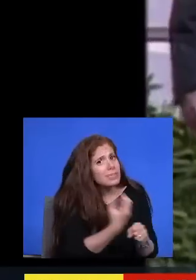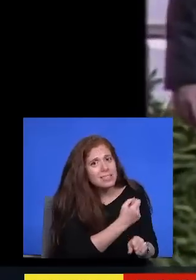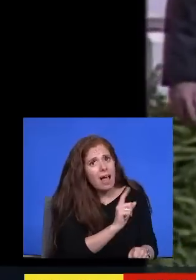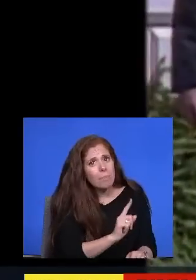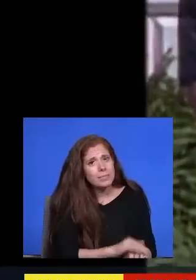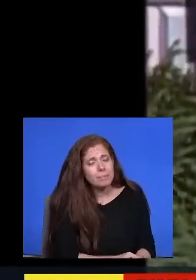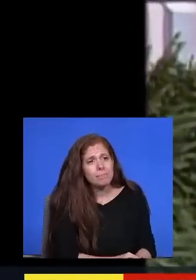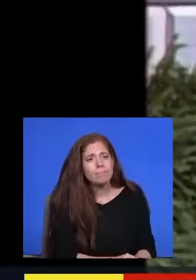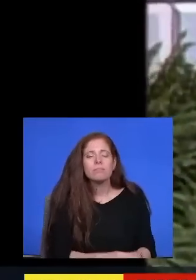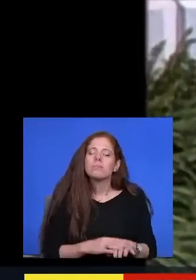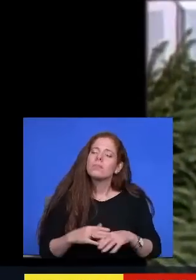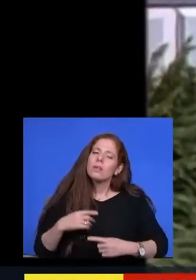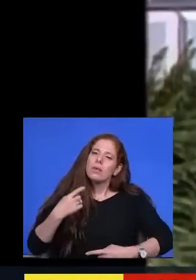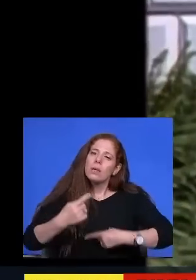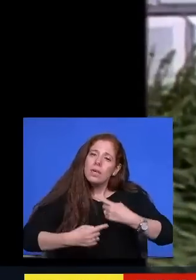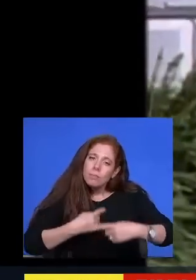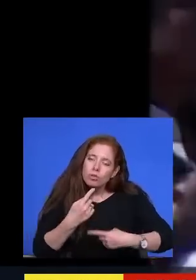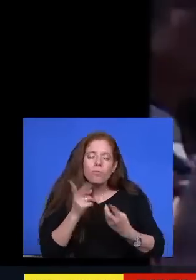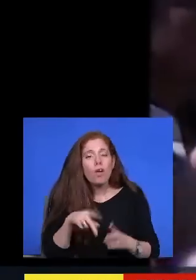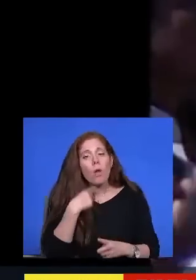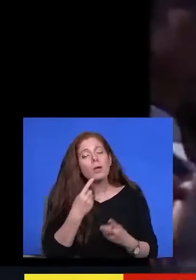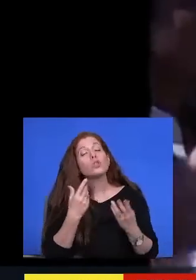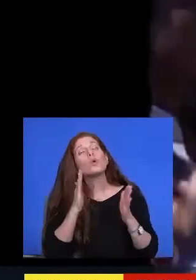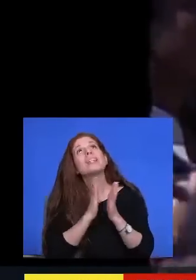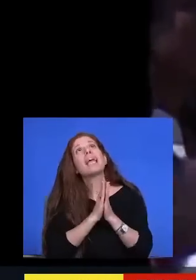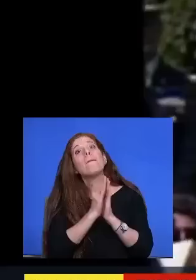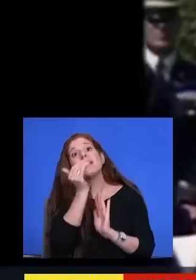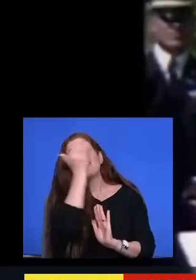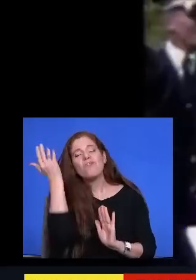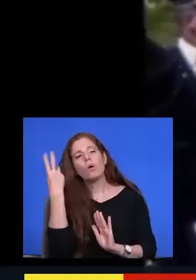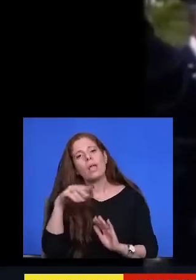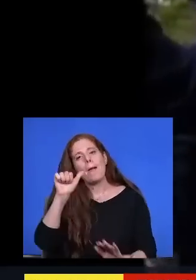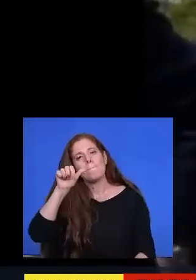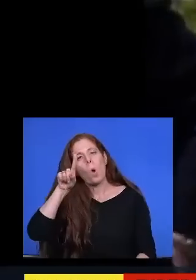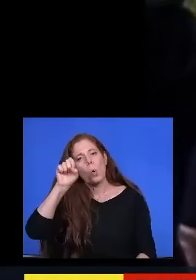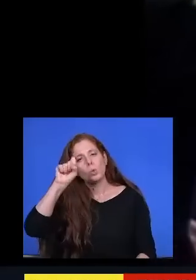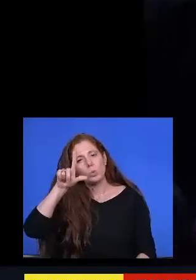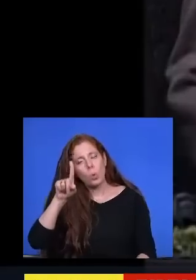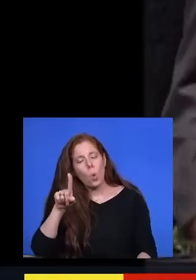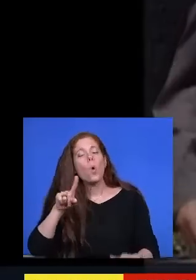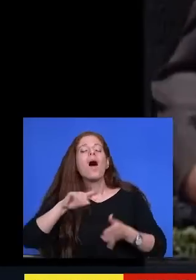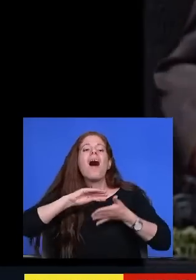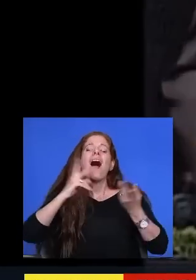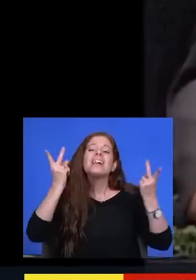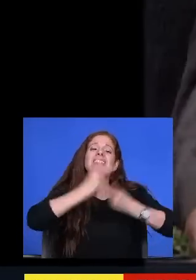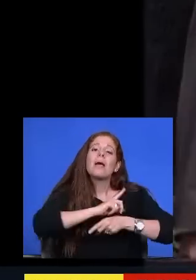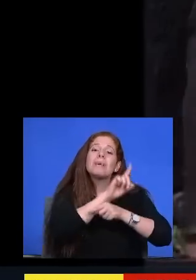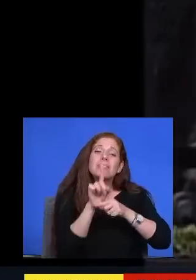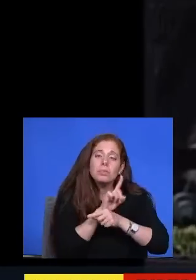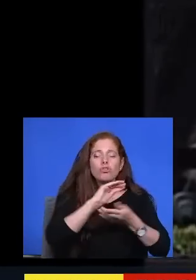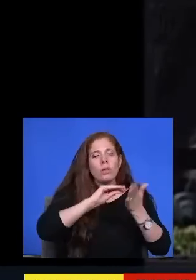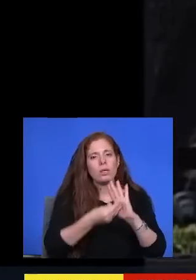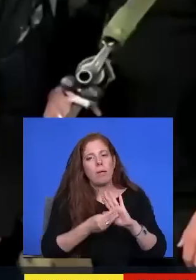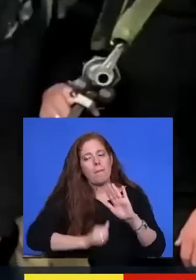ממרחק השנים אפשר לומר שתקוות רבות מדי נתלו באוסלו ההסכם הזמני שנכתב עם הנהגה פלסטינית גולה אבל מאז